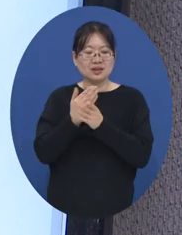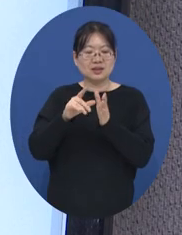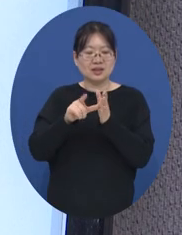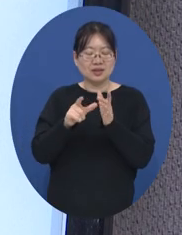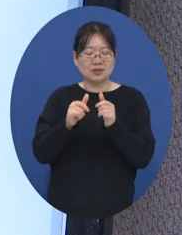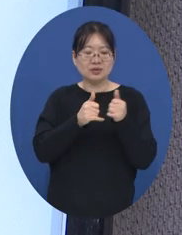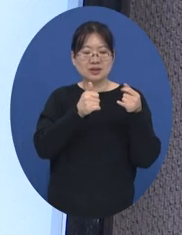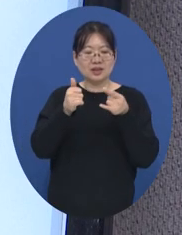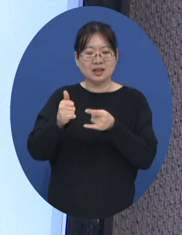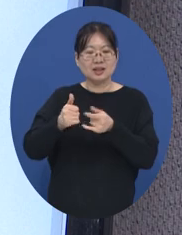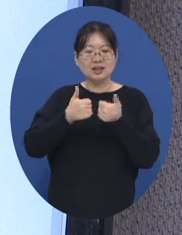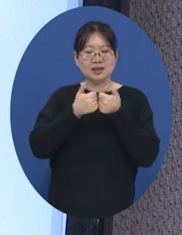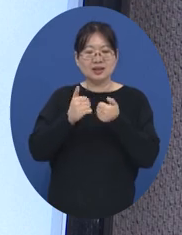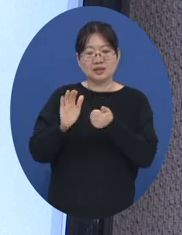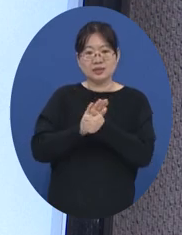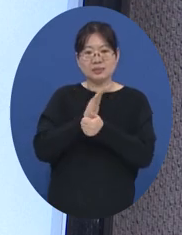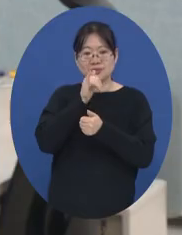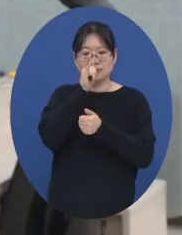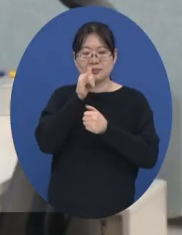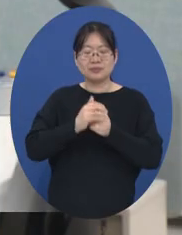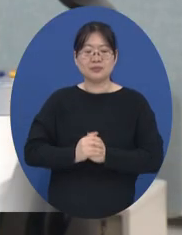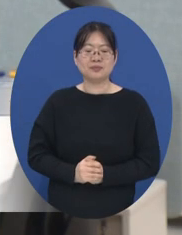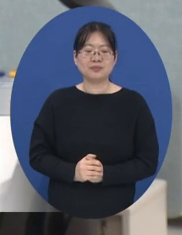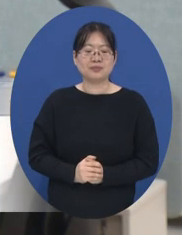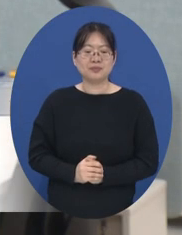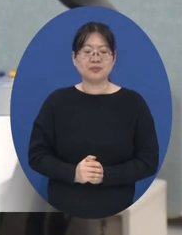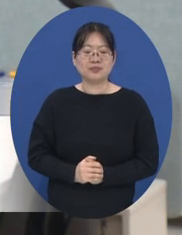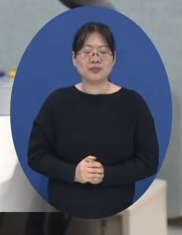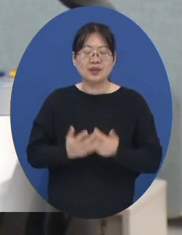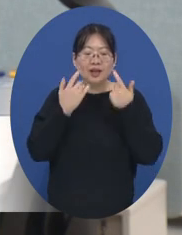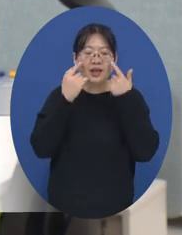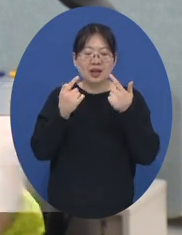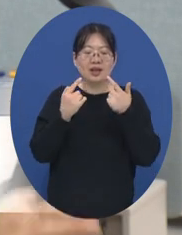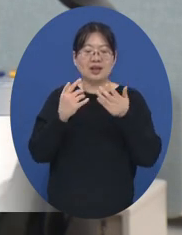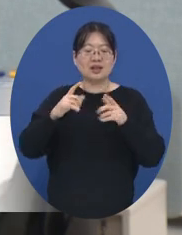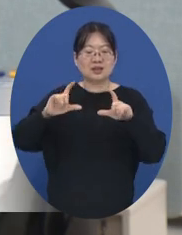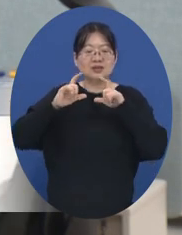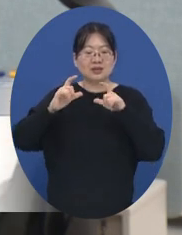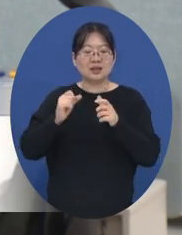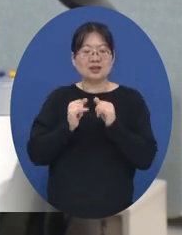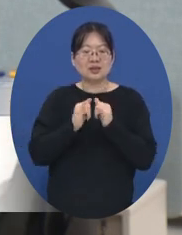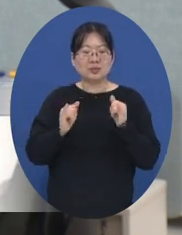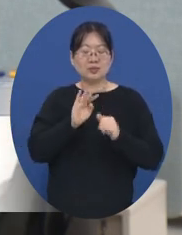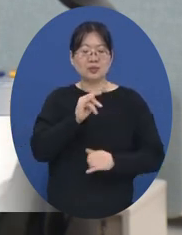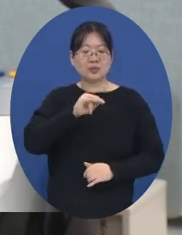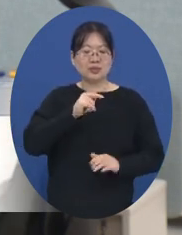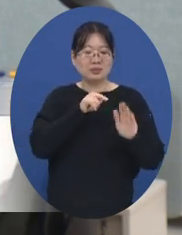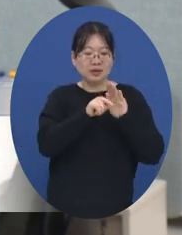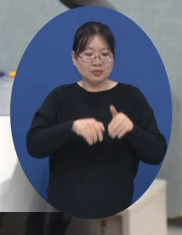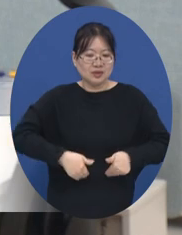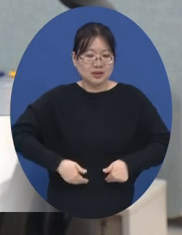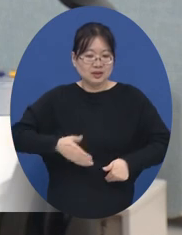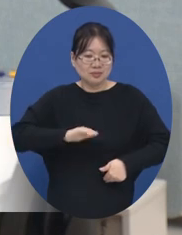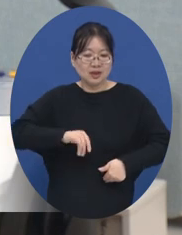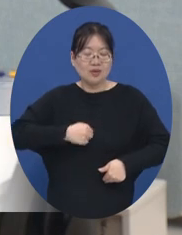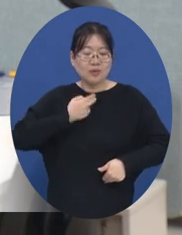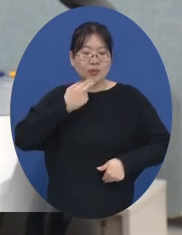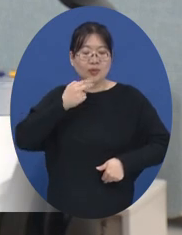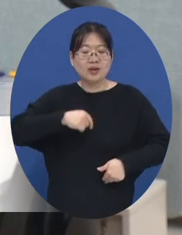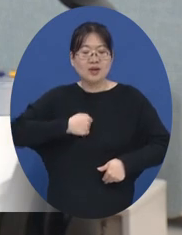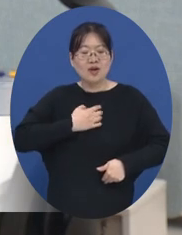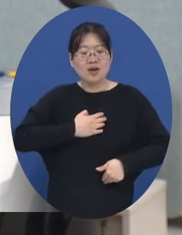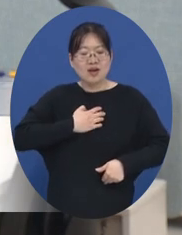상담 서비스를 제공하였다 허벅지는 봐도 시험은 분들은 보건소를 찾아 가시면 되지만 그렇지 않고 스스로를